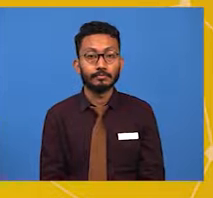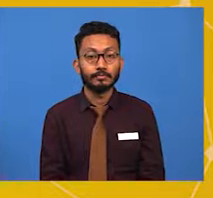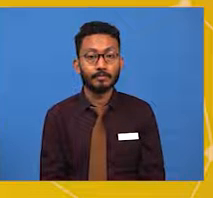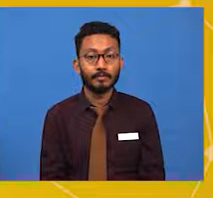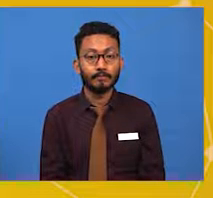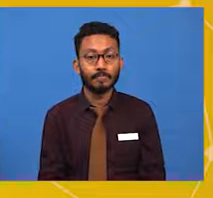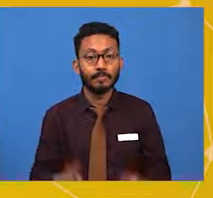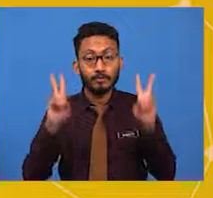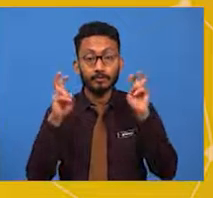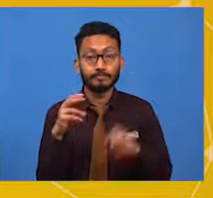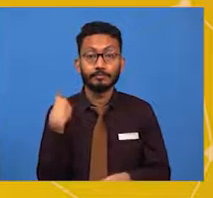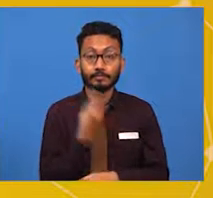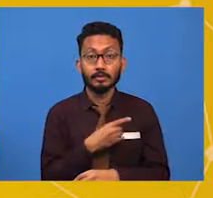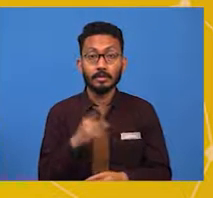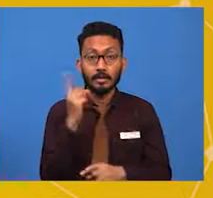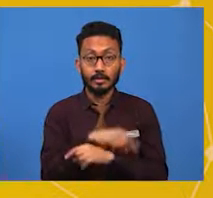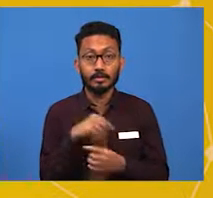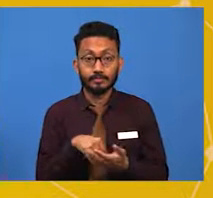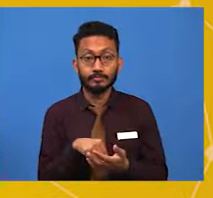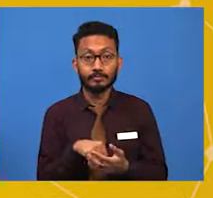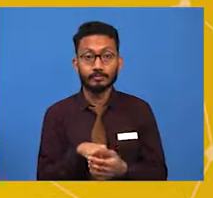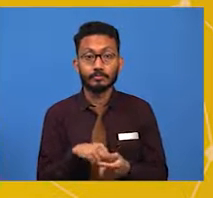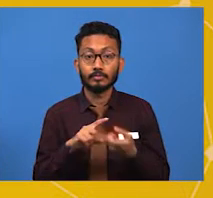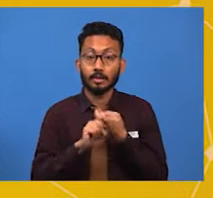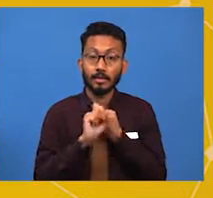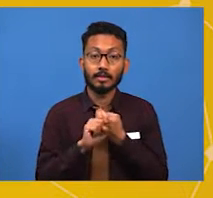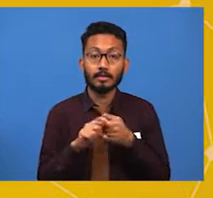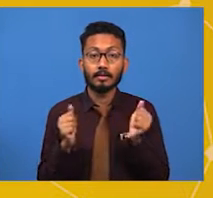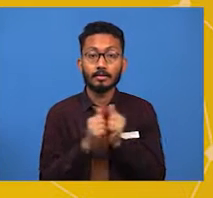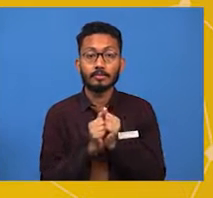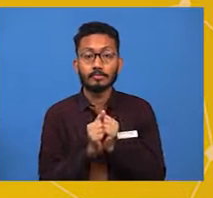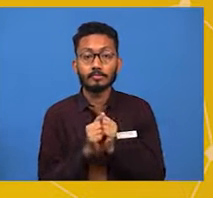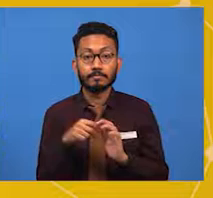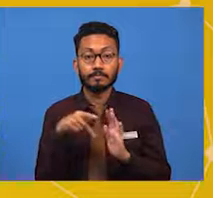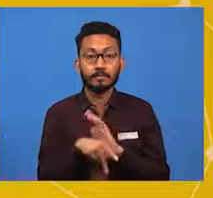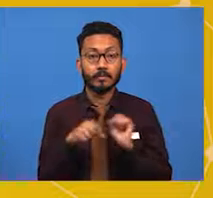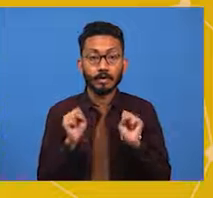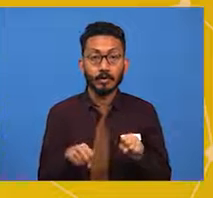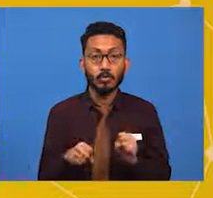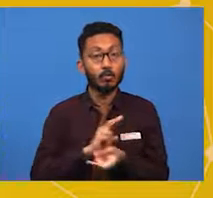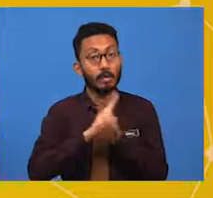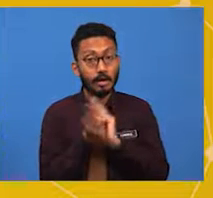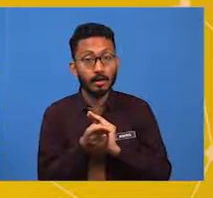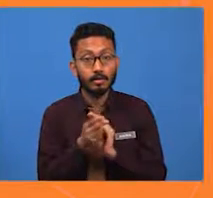Tajuk kita pada hari ini berkaitan dengan pemboleh ubah dan pemanat.